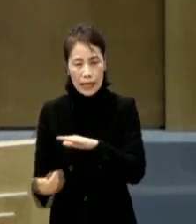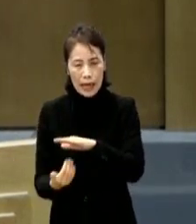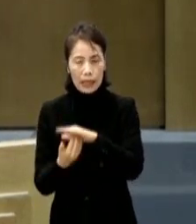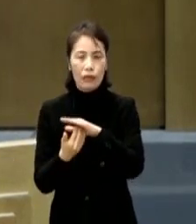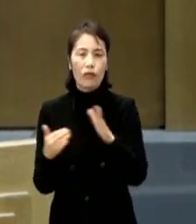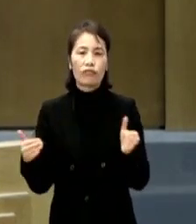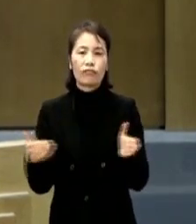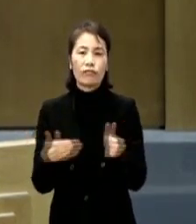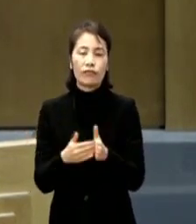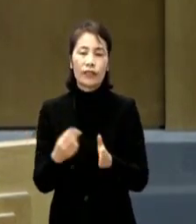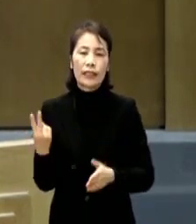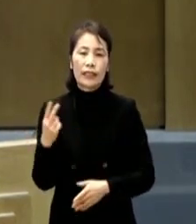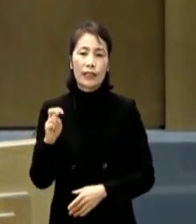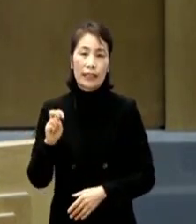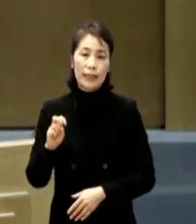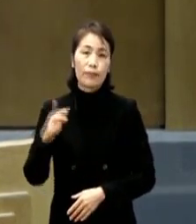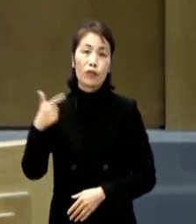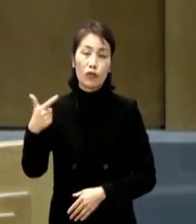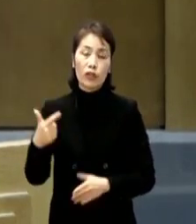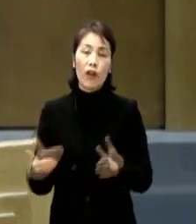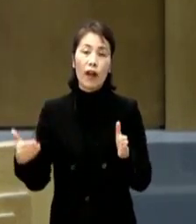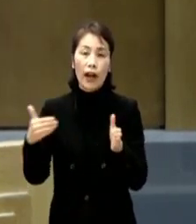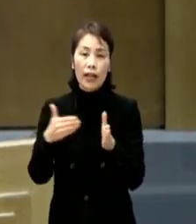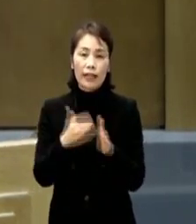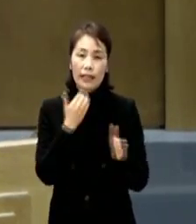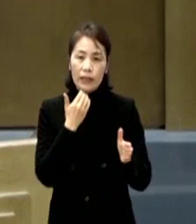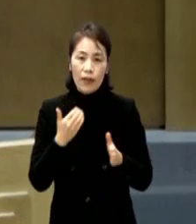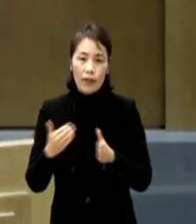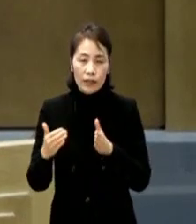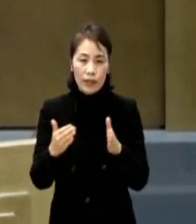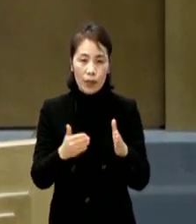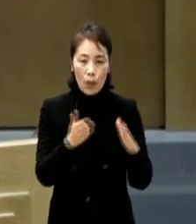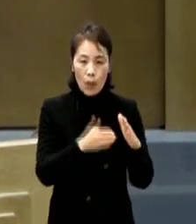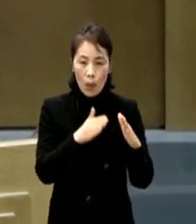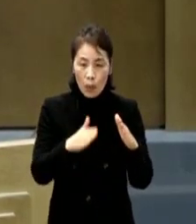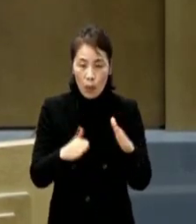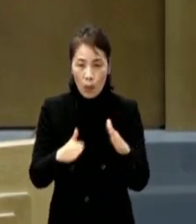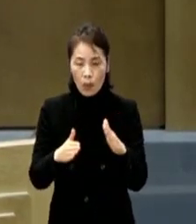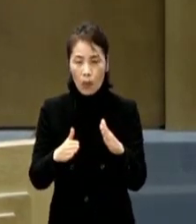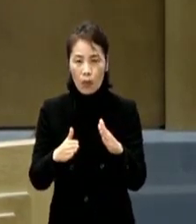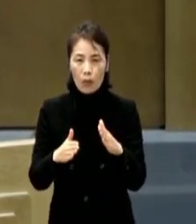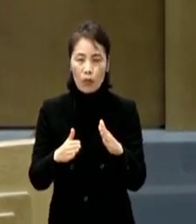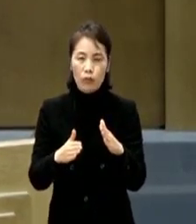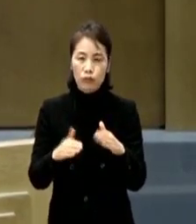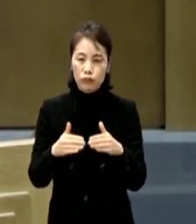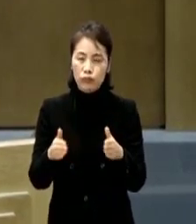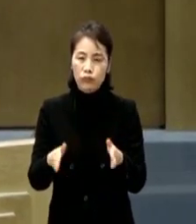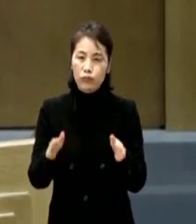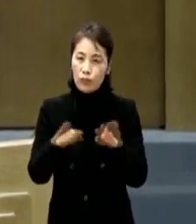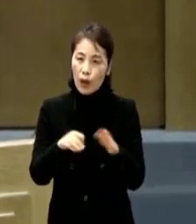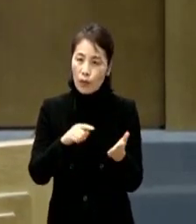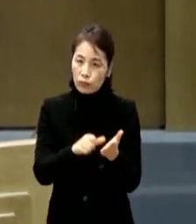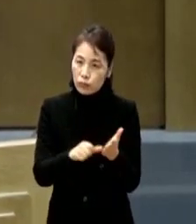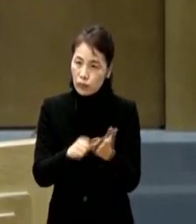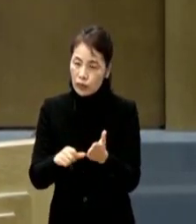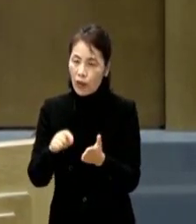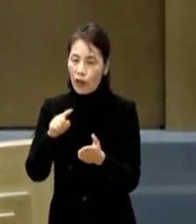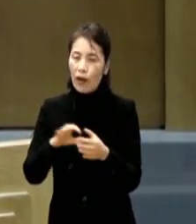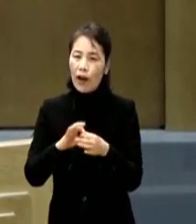이루어왔습니다. 2026년까지 경기도 공공부분 사용 에너지는 100% 신재생